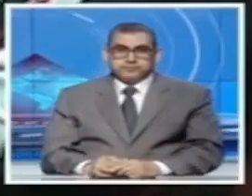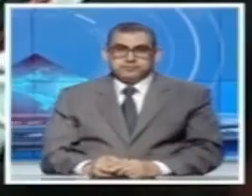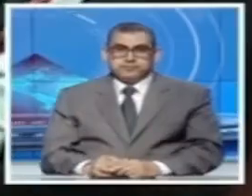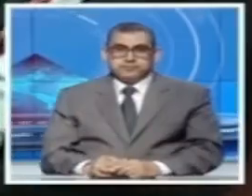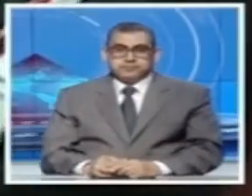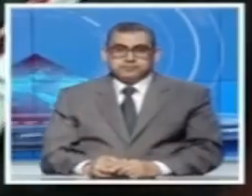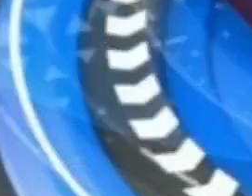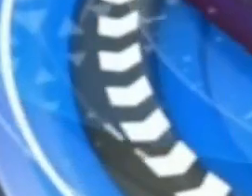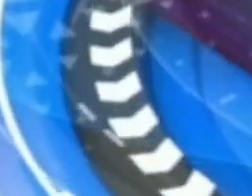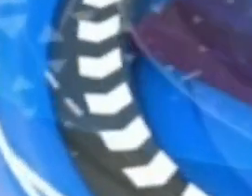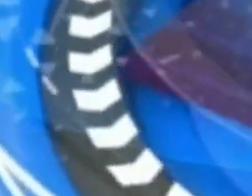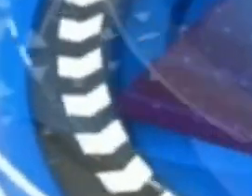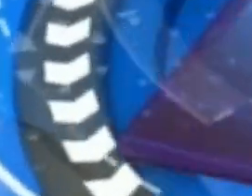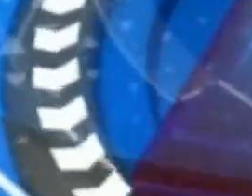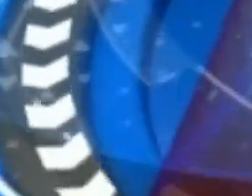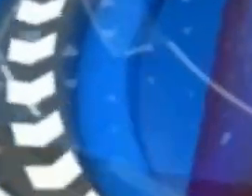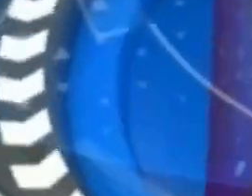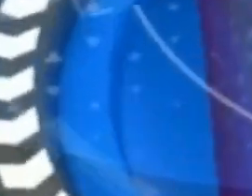لها جدارته.